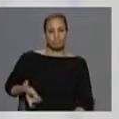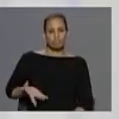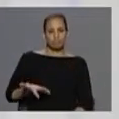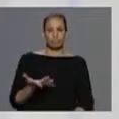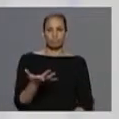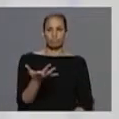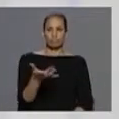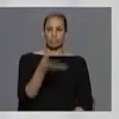europeo